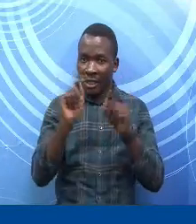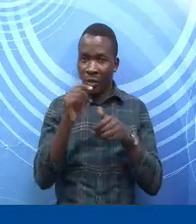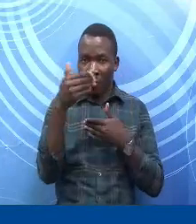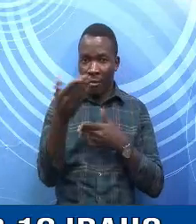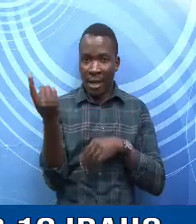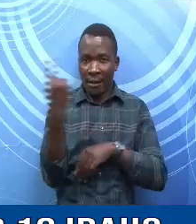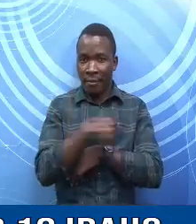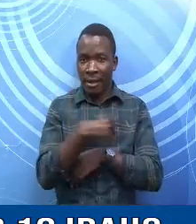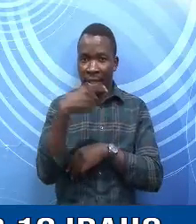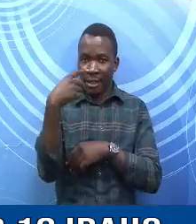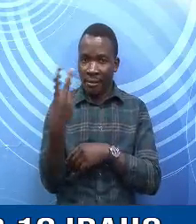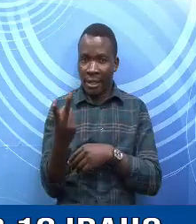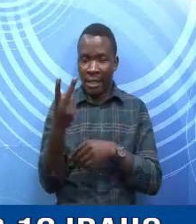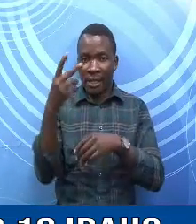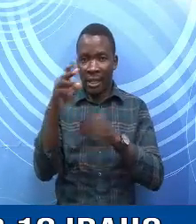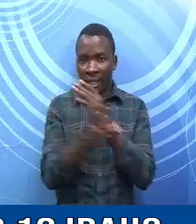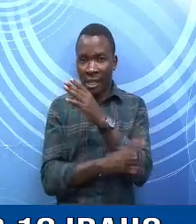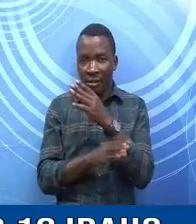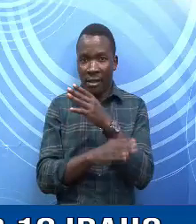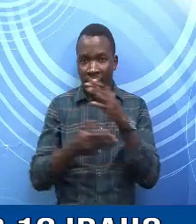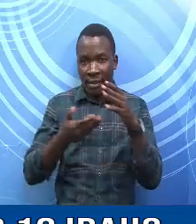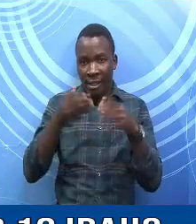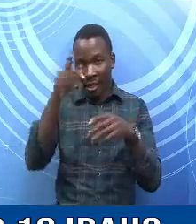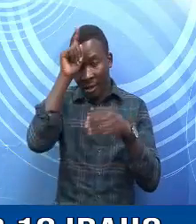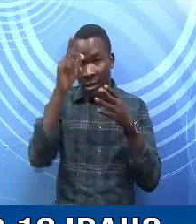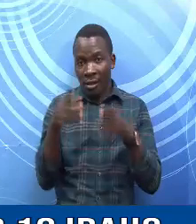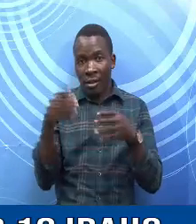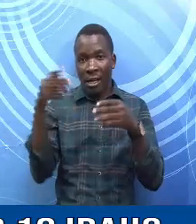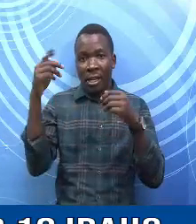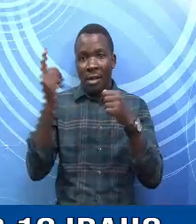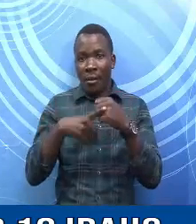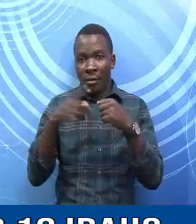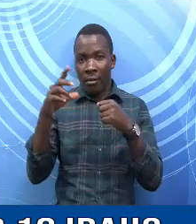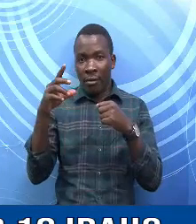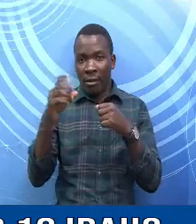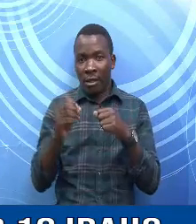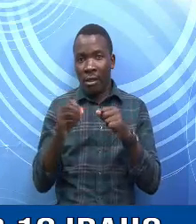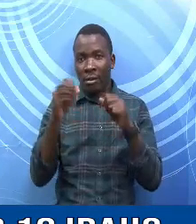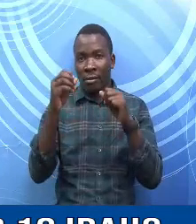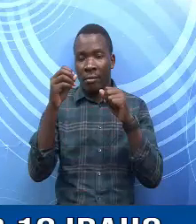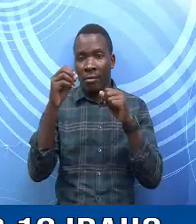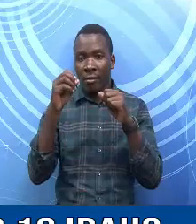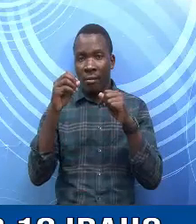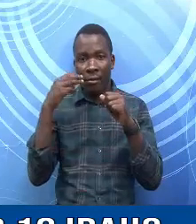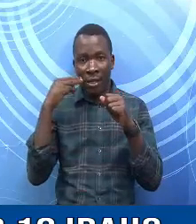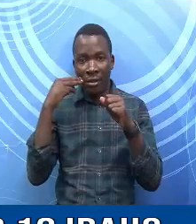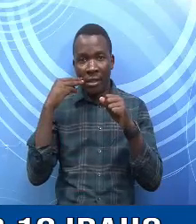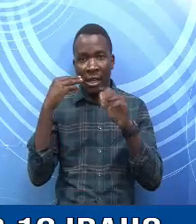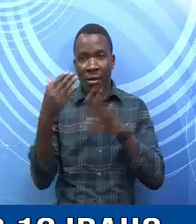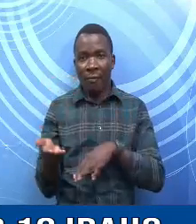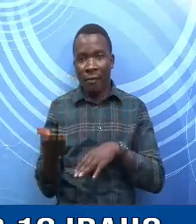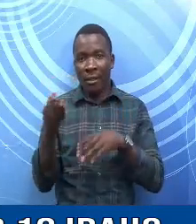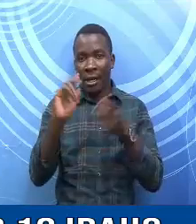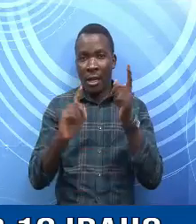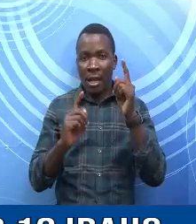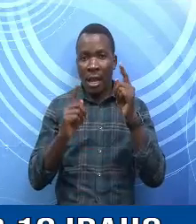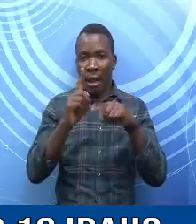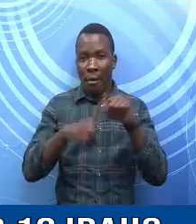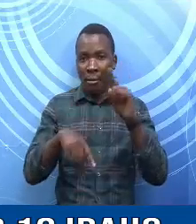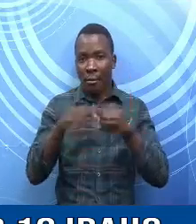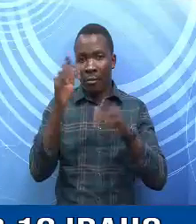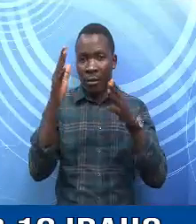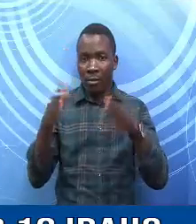basaga 60,000,000 gipfushije bamwe mu banyapolitike bakomeye, bikanavuga ko harimo abishwe na COVID-19. Muri bo hakaba harimo